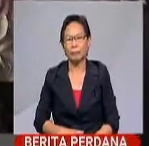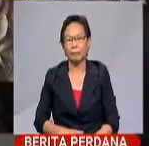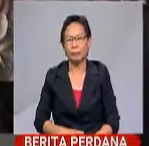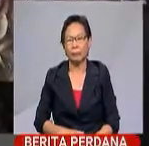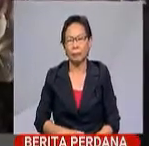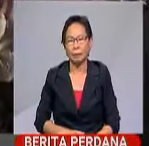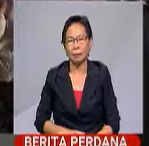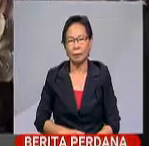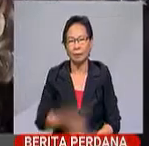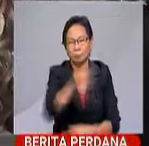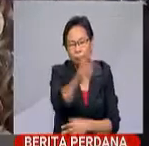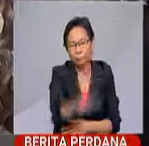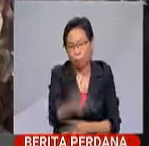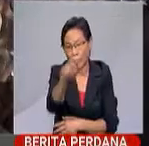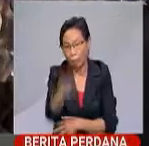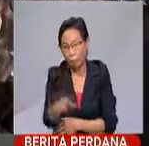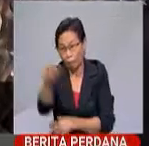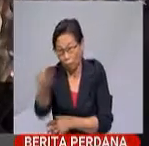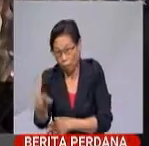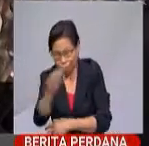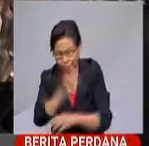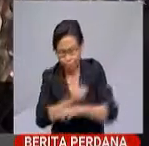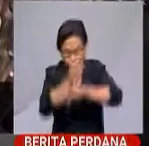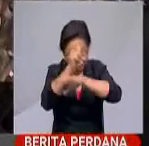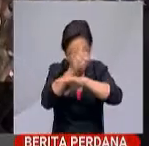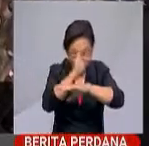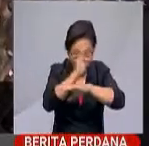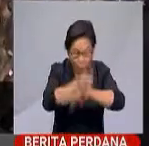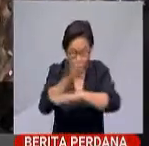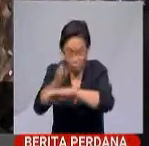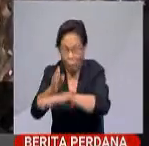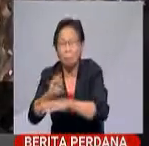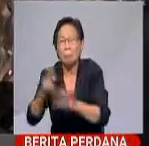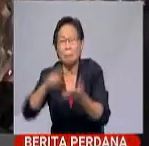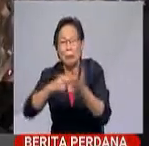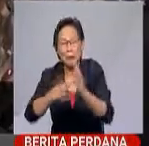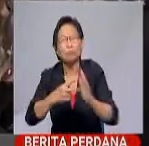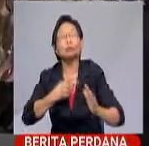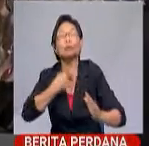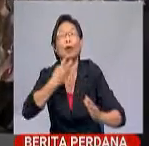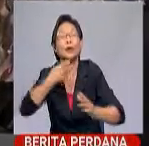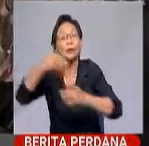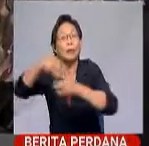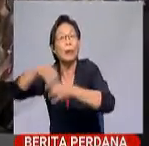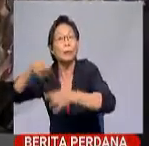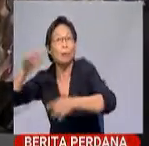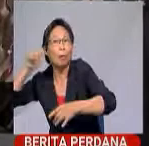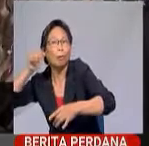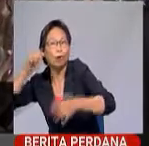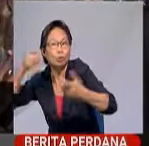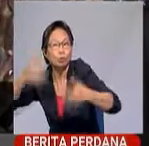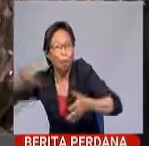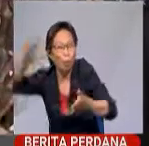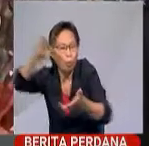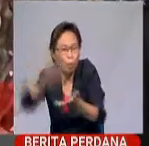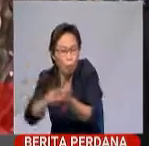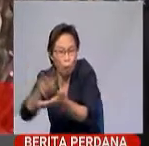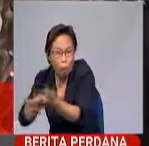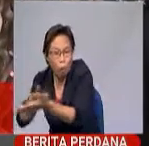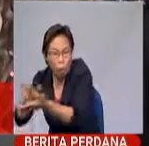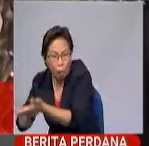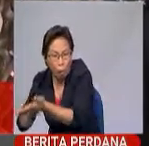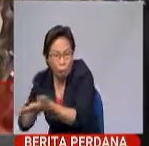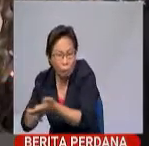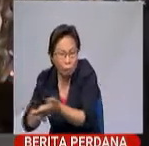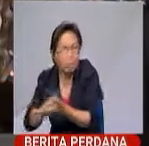Mereka yang didakwa, ya, suara di dalam apa itu apabila dapat disahkan suara